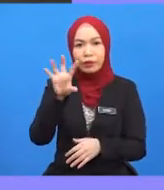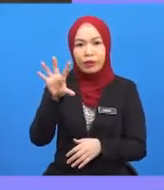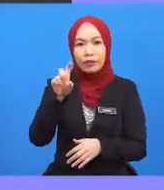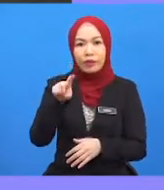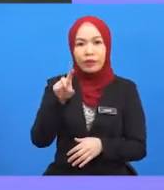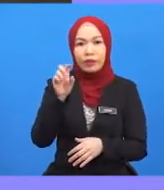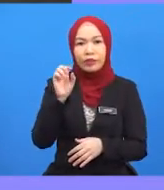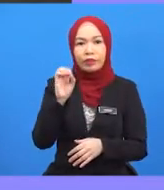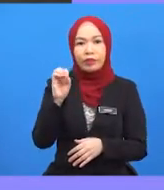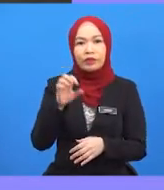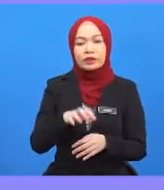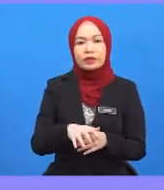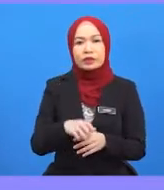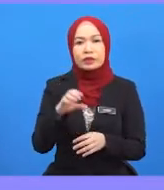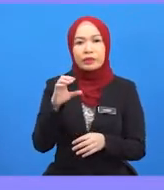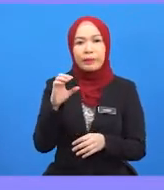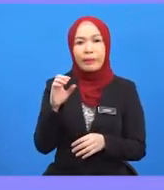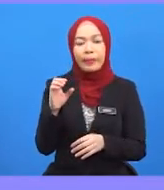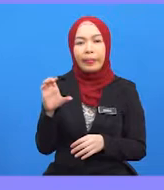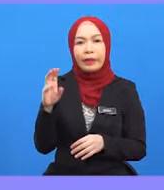25.20 cm padu.